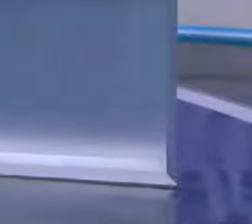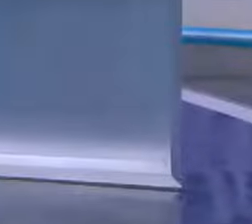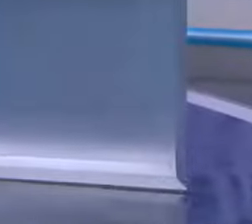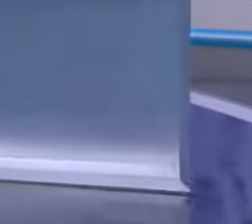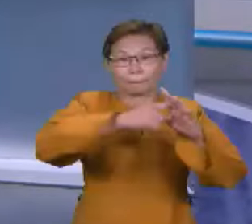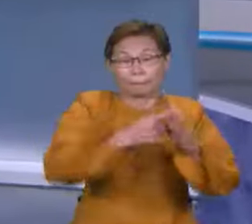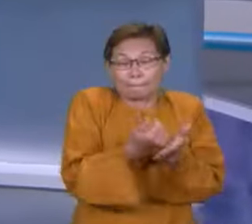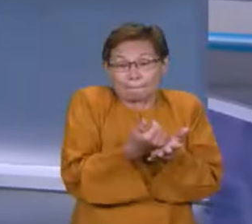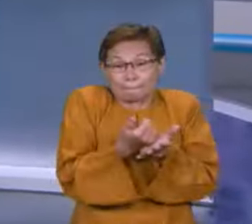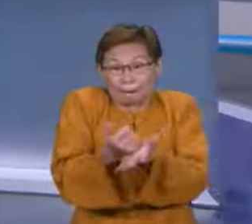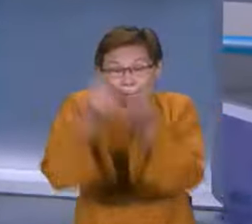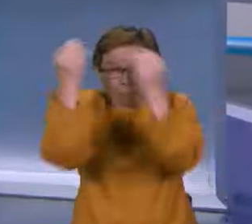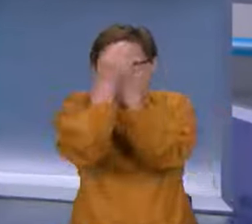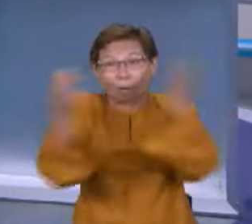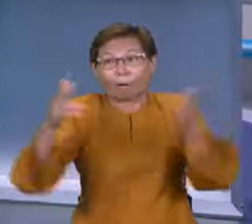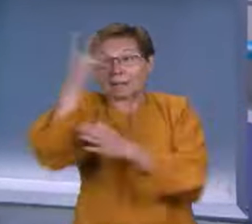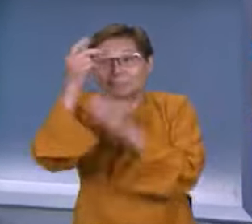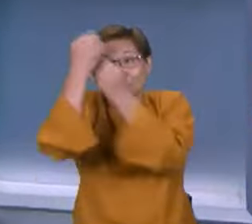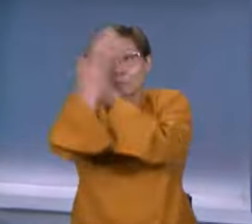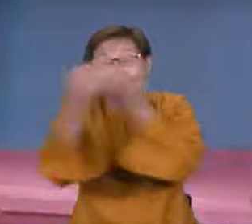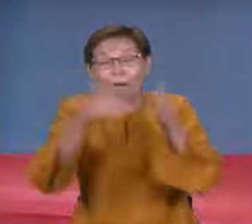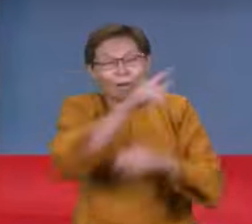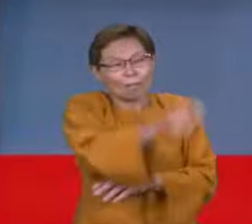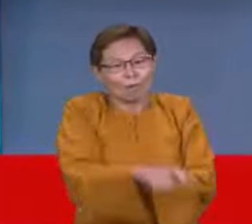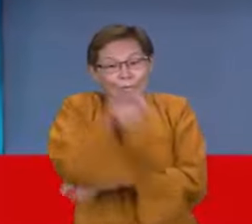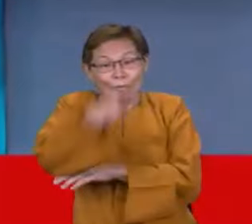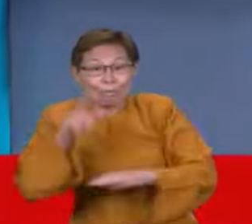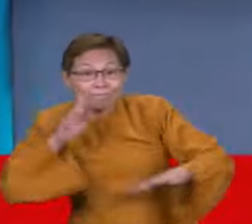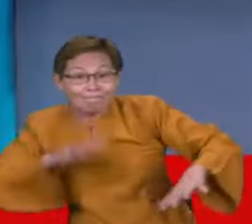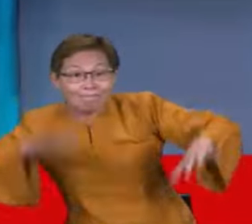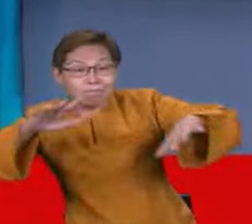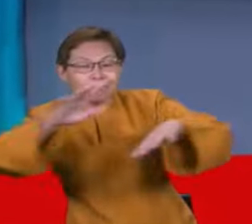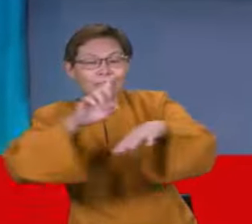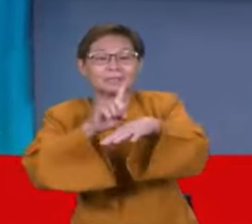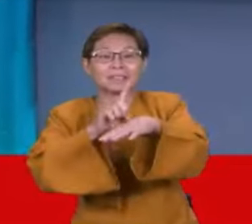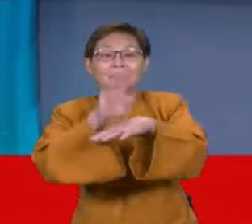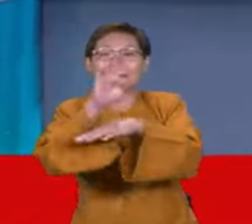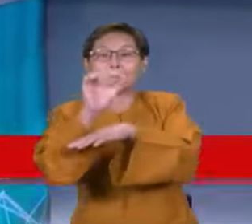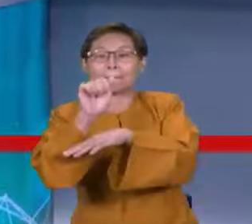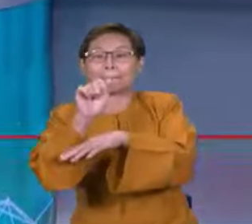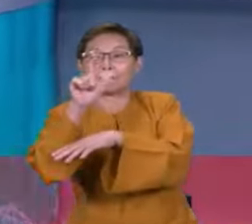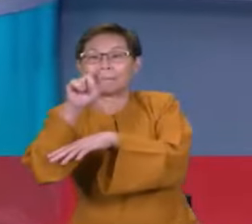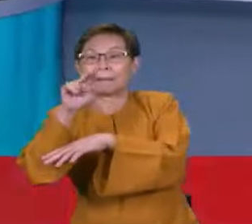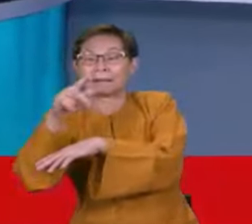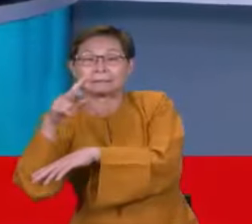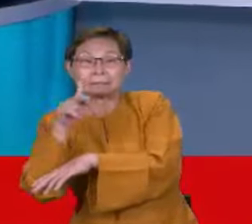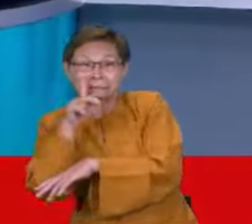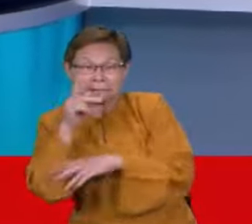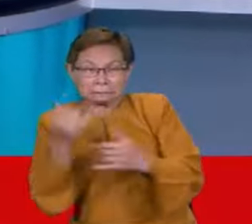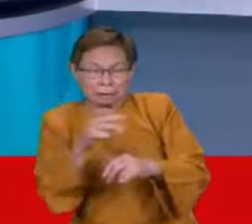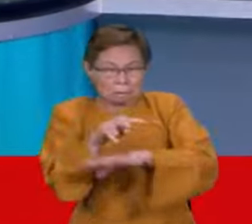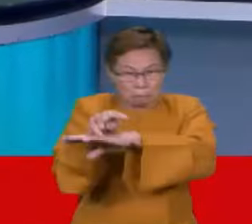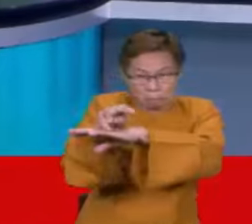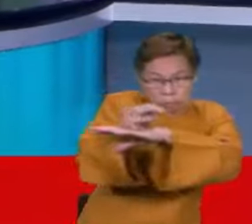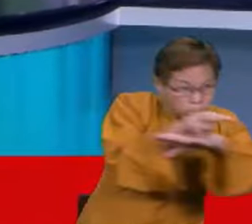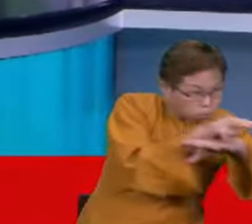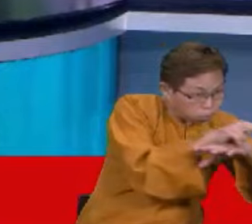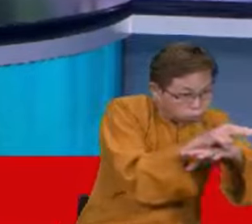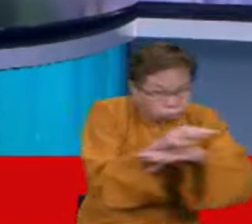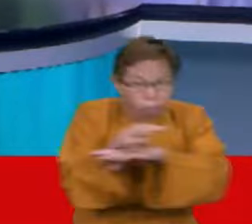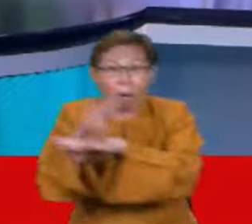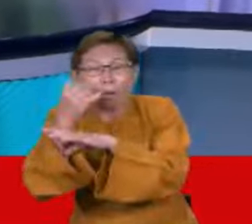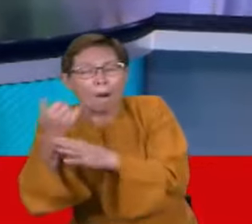Pelaksanaan bantuan yang diumumkan oleh kerajaan kepada penduduk terjejas banjir di Baling, Kedah sedang dipantau secara menyeluruh. Ini